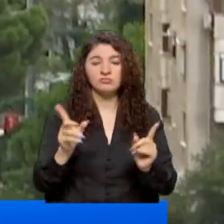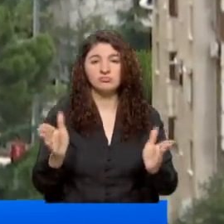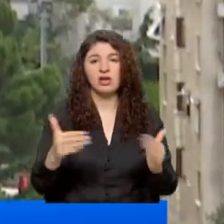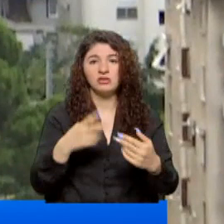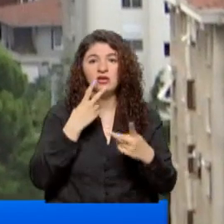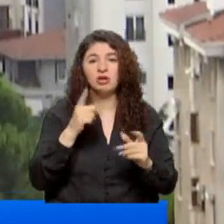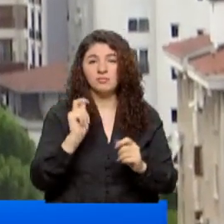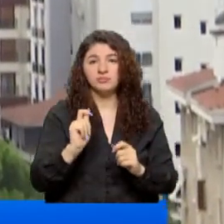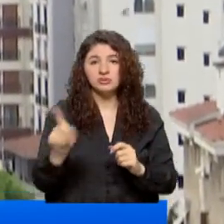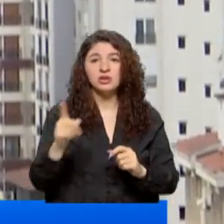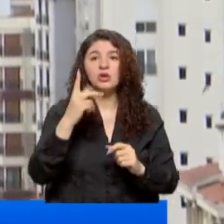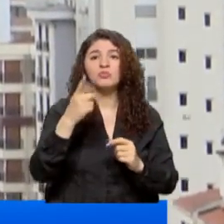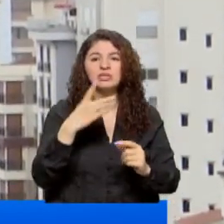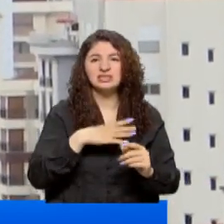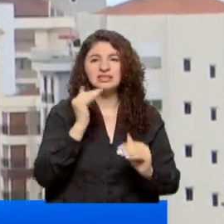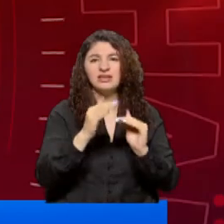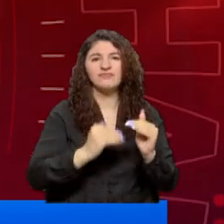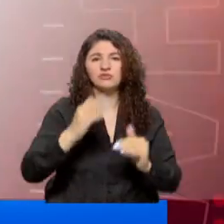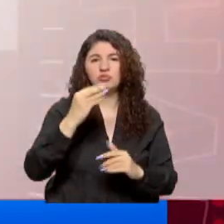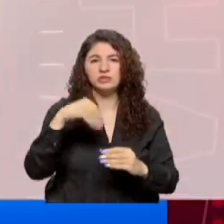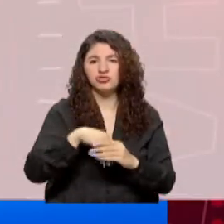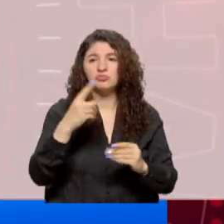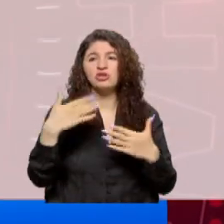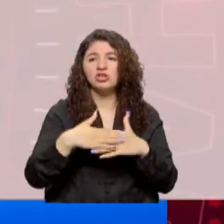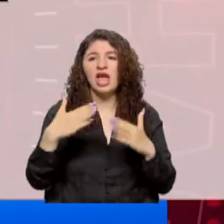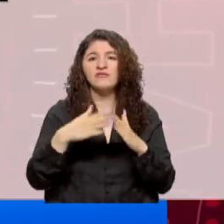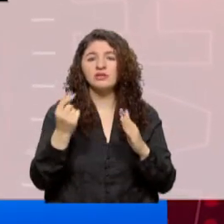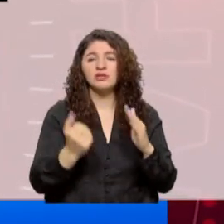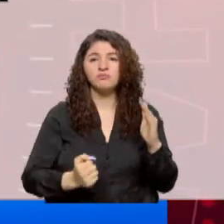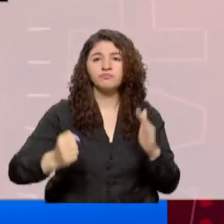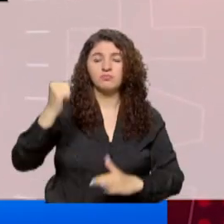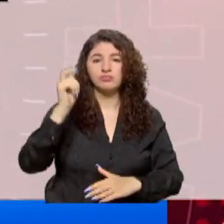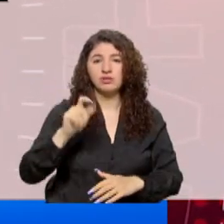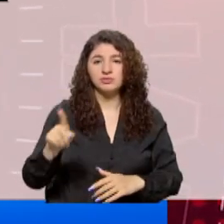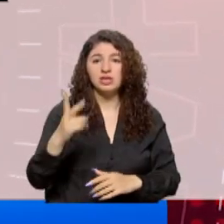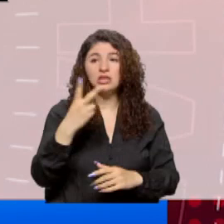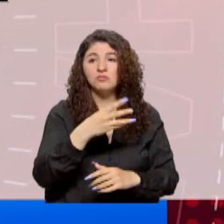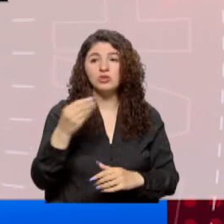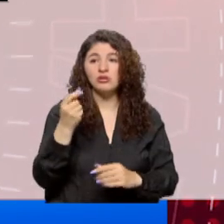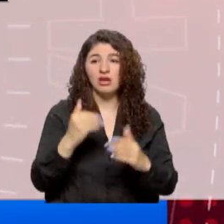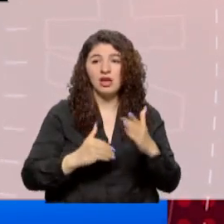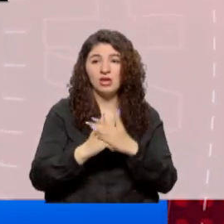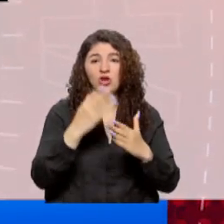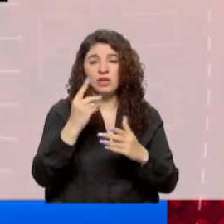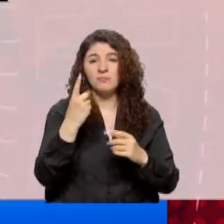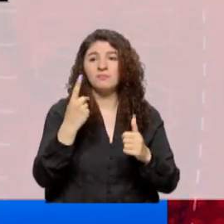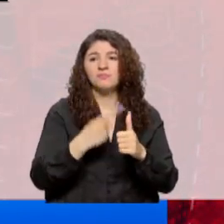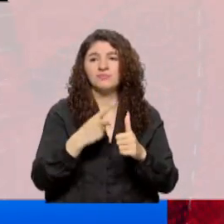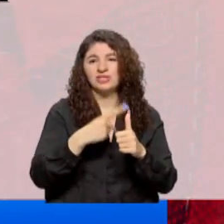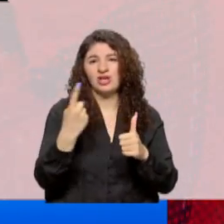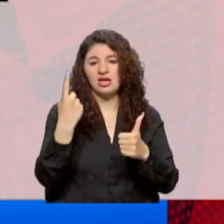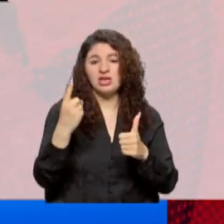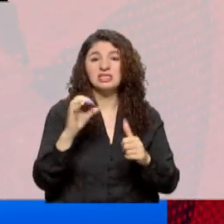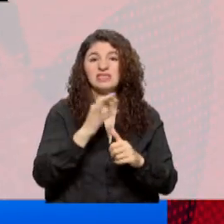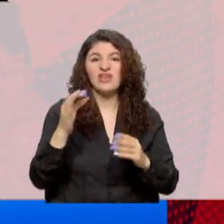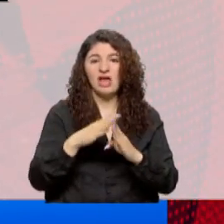paket açıkladı talebi arttırmaya yönelik bu adım bir gecede ev fiyatlarını daha da yükseltti Peki milyon liraya kadar birinci el konut